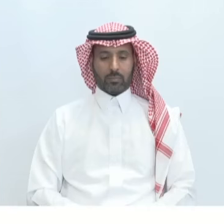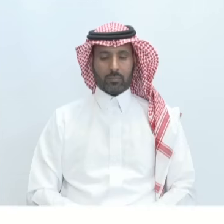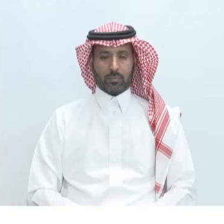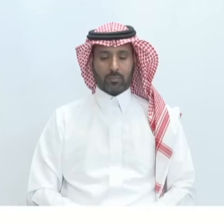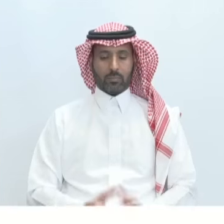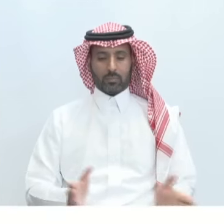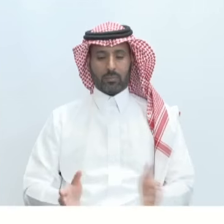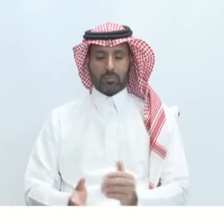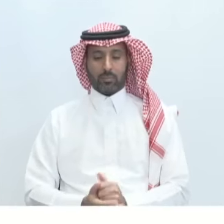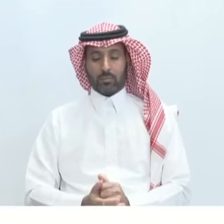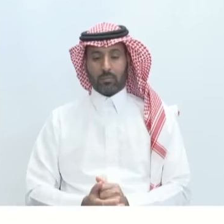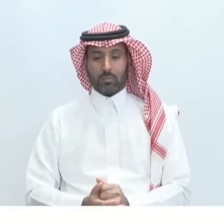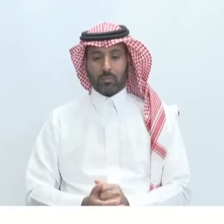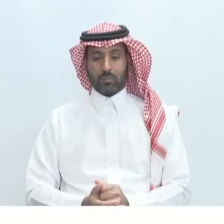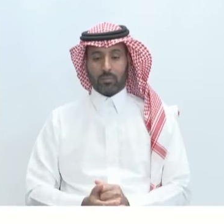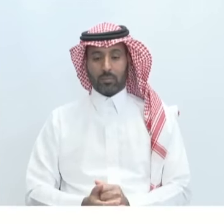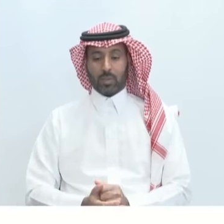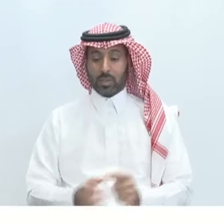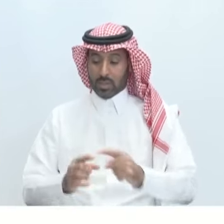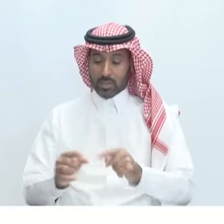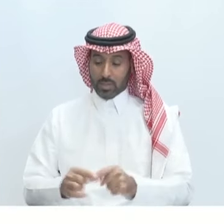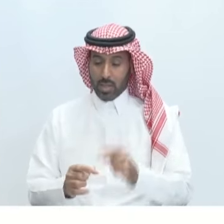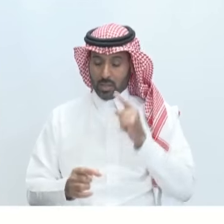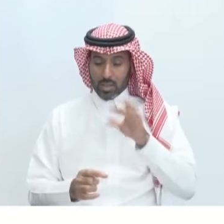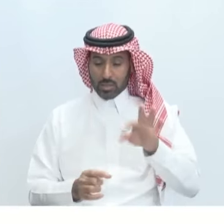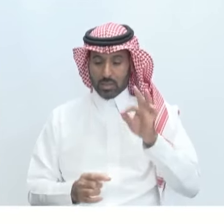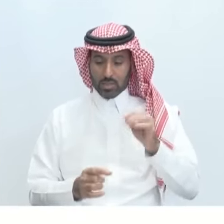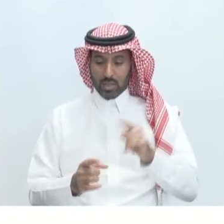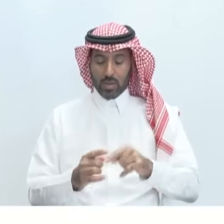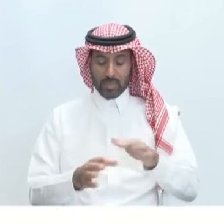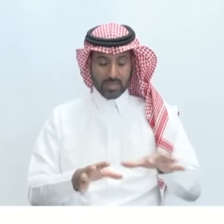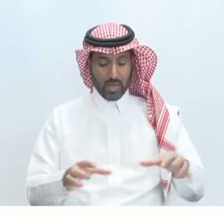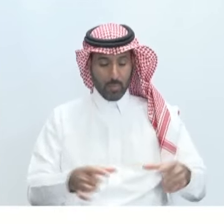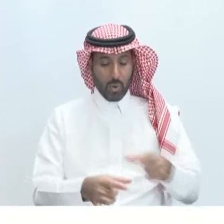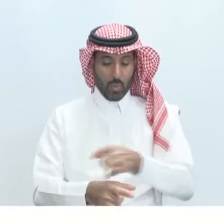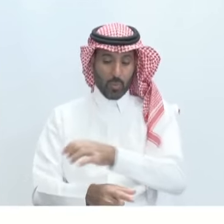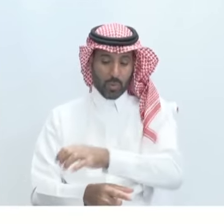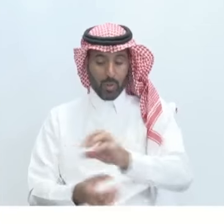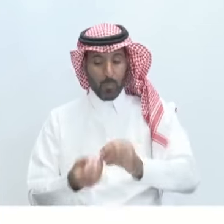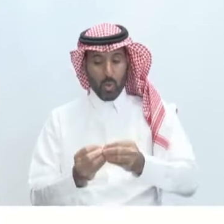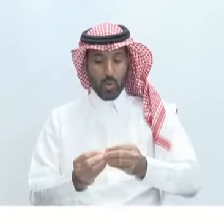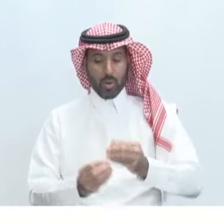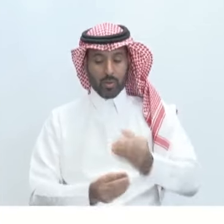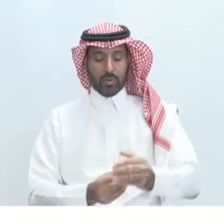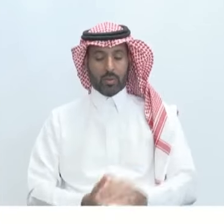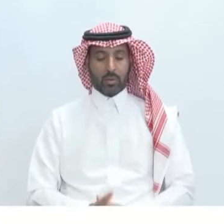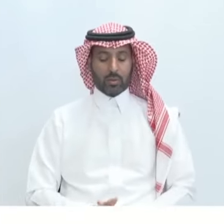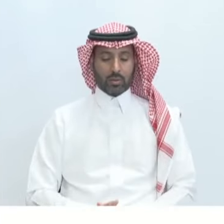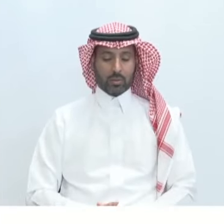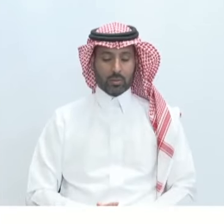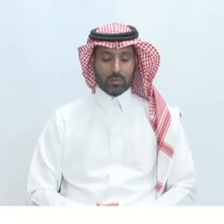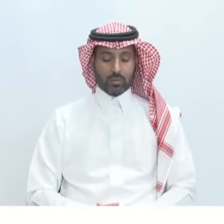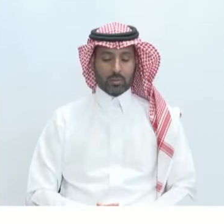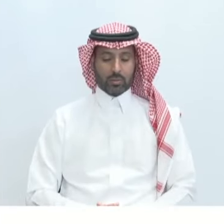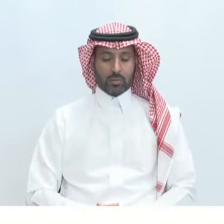خمسه اذا من هنا يتم تحديد الاشكال او شكل المساحه الملونه وهنا هذه